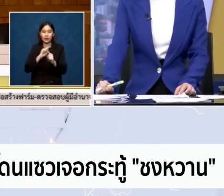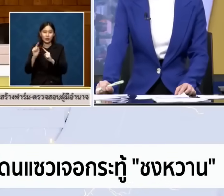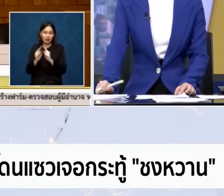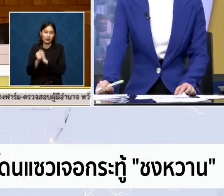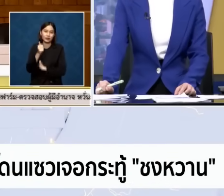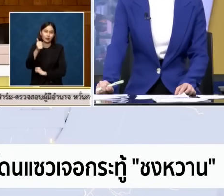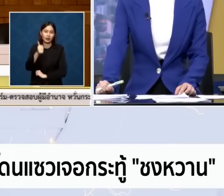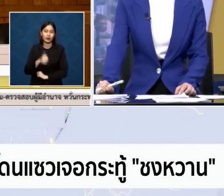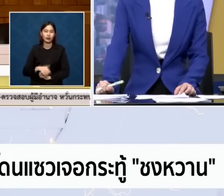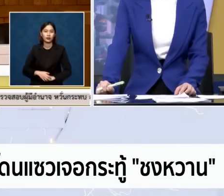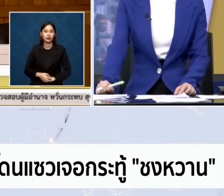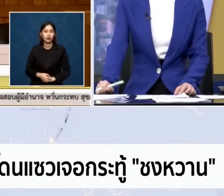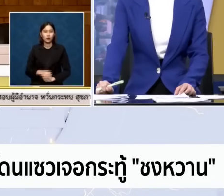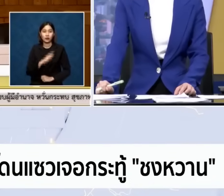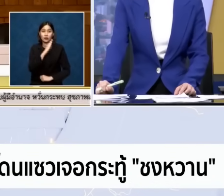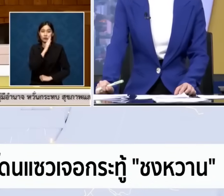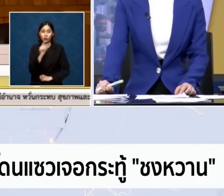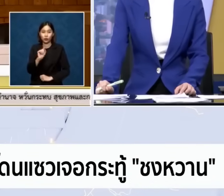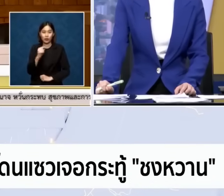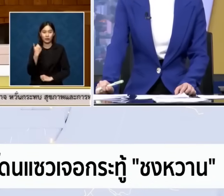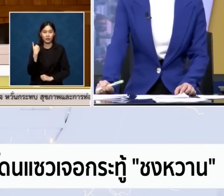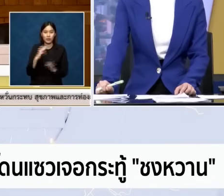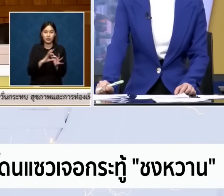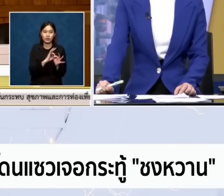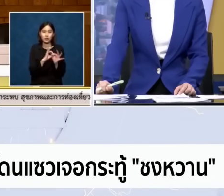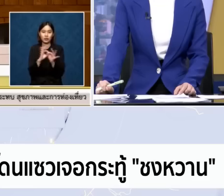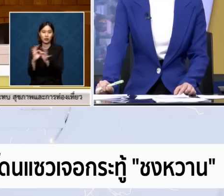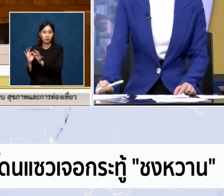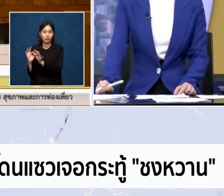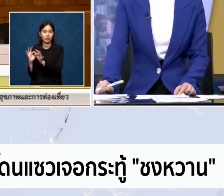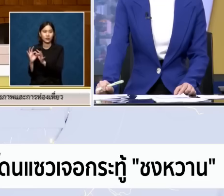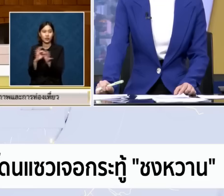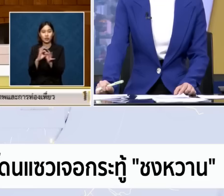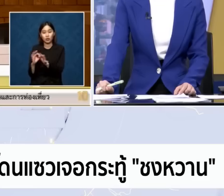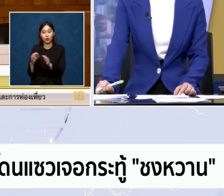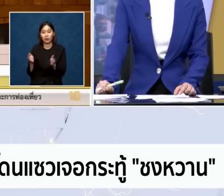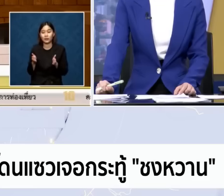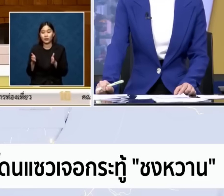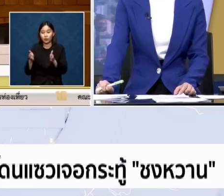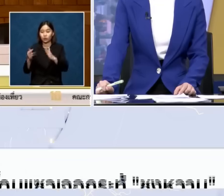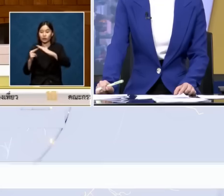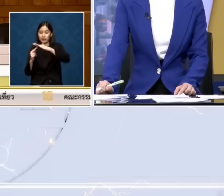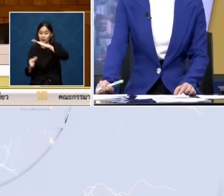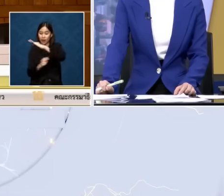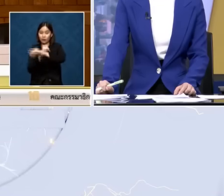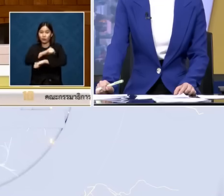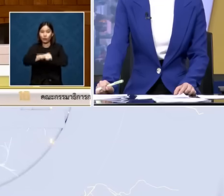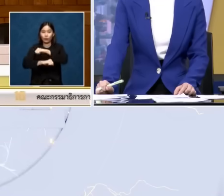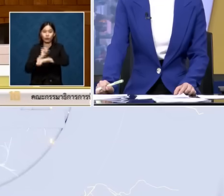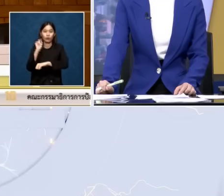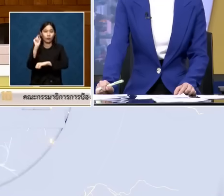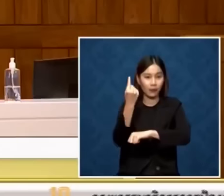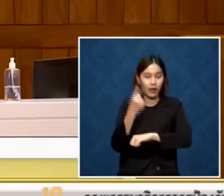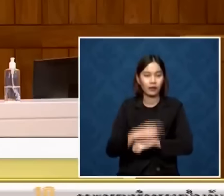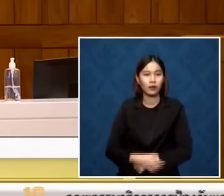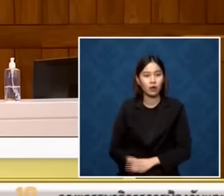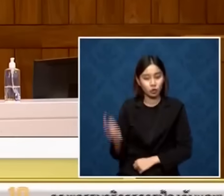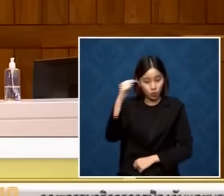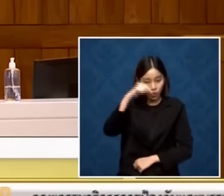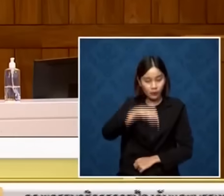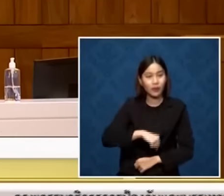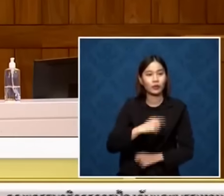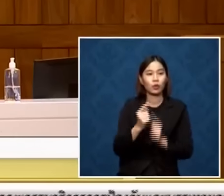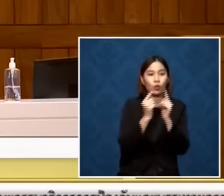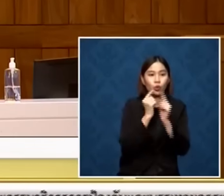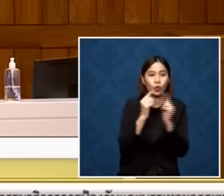ปกติแล้วก็ไม่ได้เป็นเบาหวานด้วยนะฮะส่วนเรื่องที่เป็นเนื้อหาสาระนายกเองก็ตอบเหมือนกันนะฮะบอกว่าก็เดี๋ยวจะไปหารือกับทางสำนักงาน